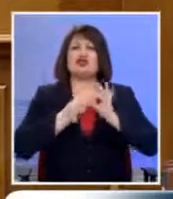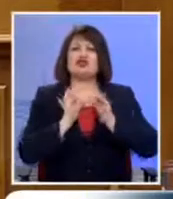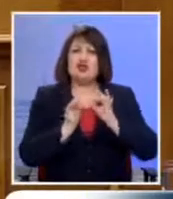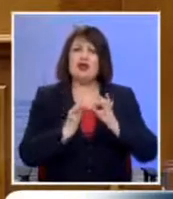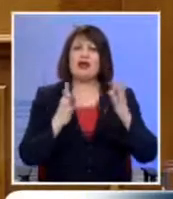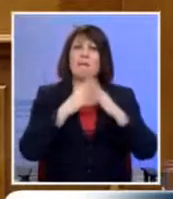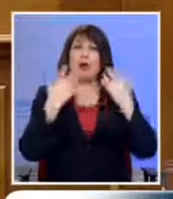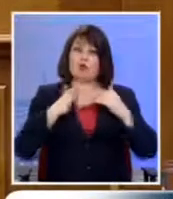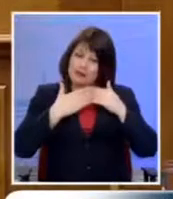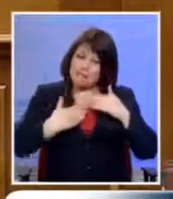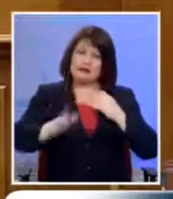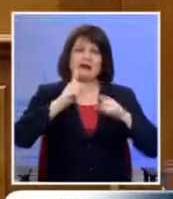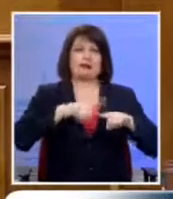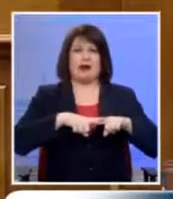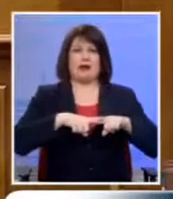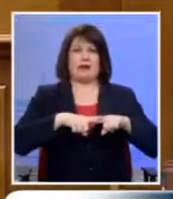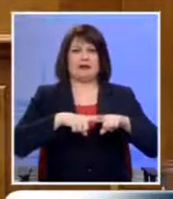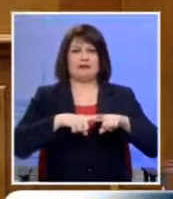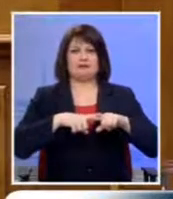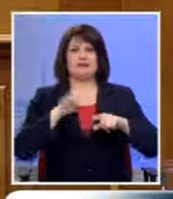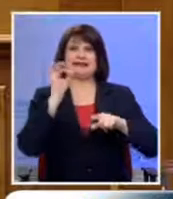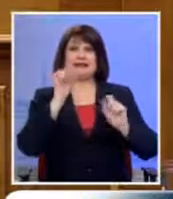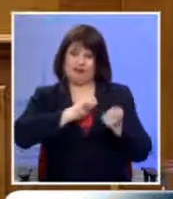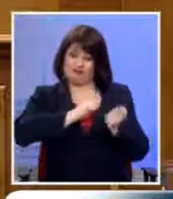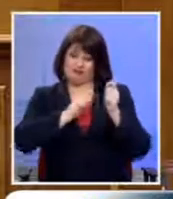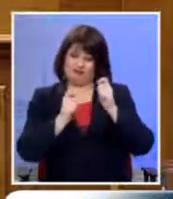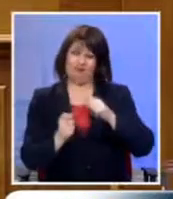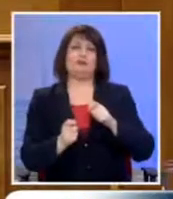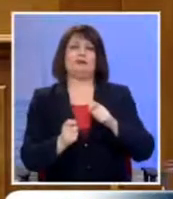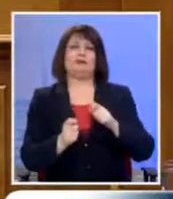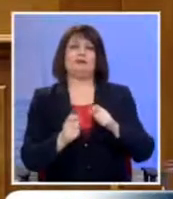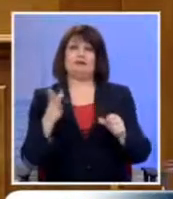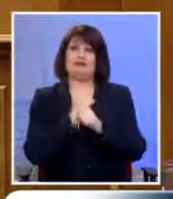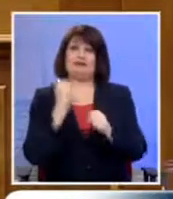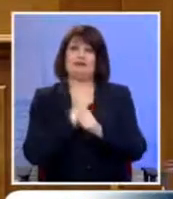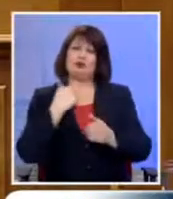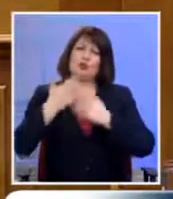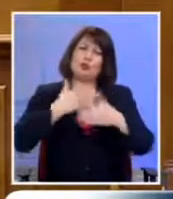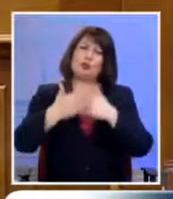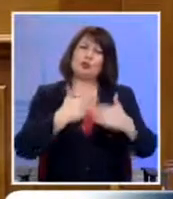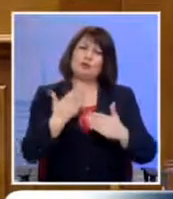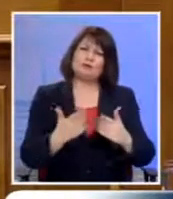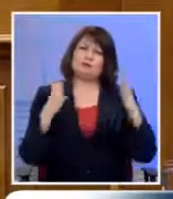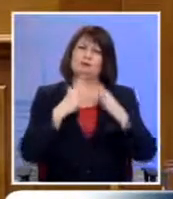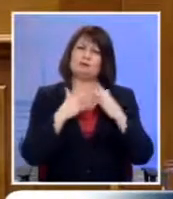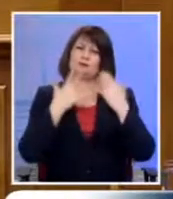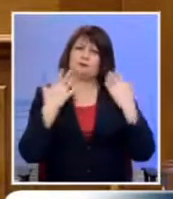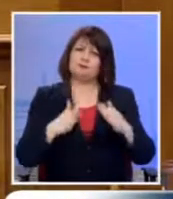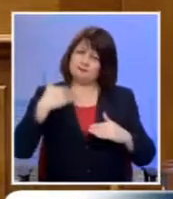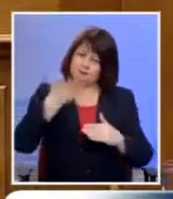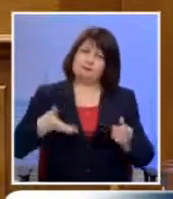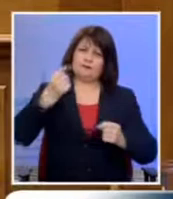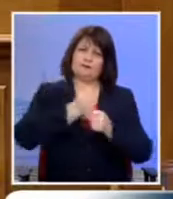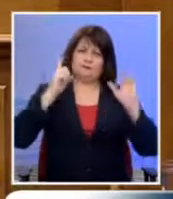μεταπολεμικής Ελλάδας. Είναι το σημείο αντιστροφής κατακτήσεων γενεών από τον πόλεμο και τη